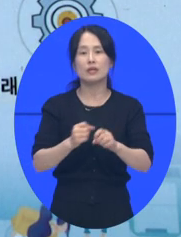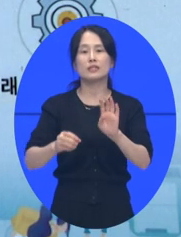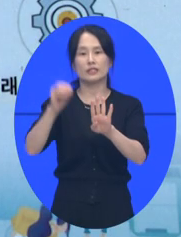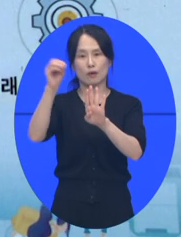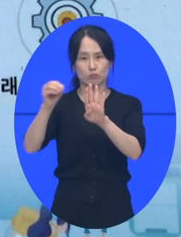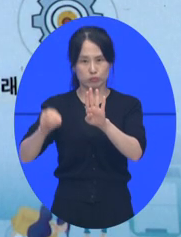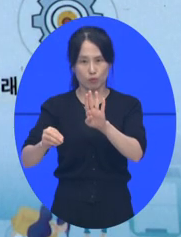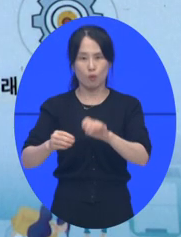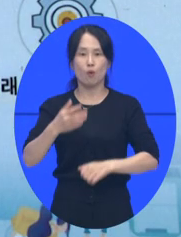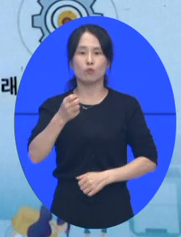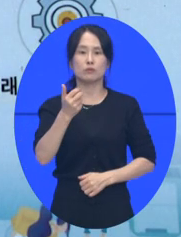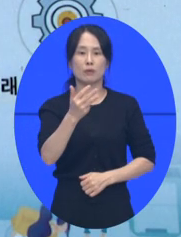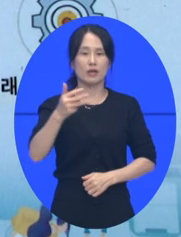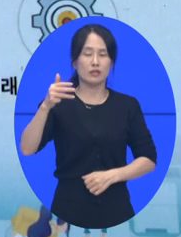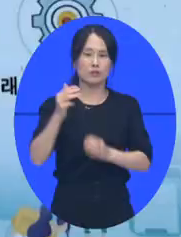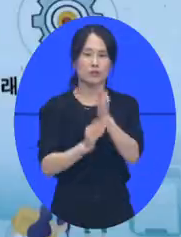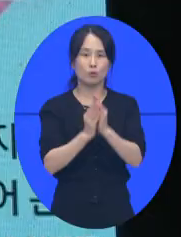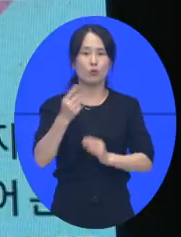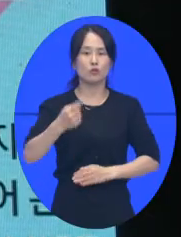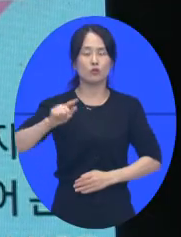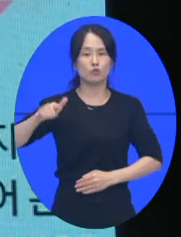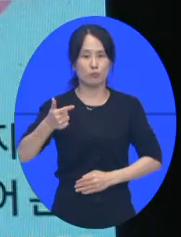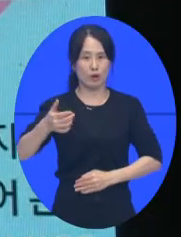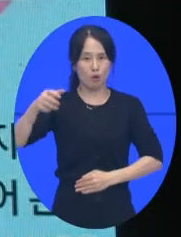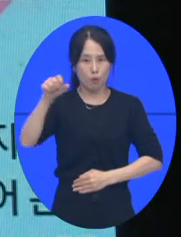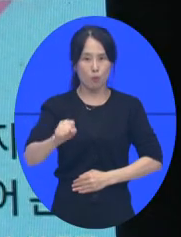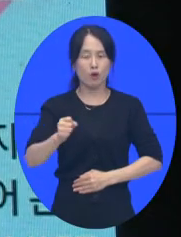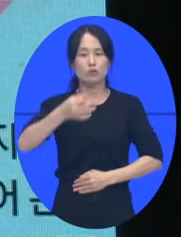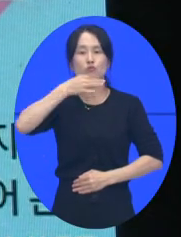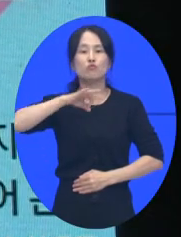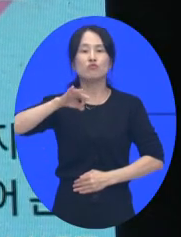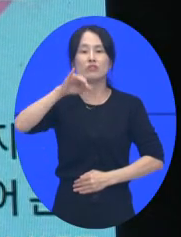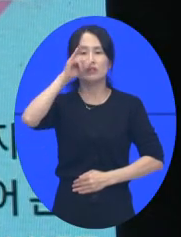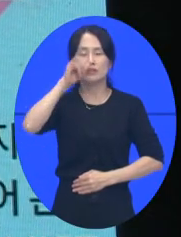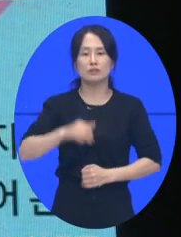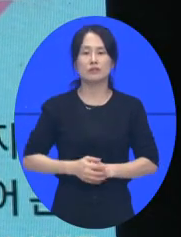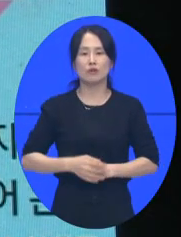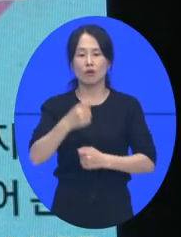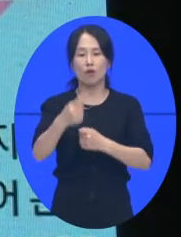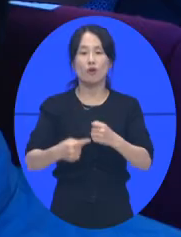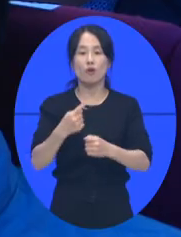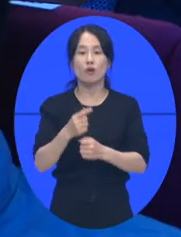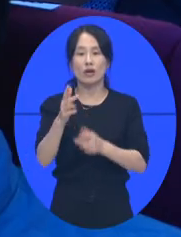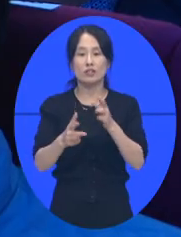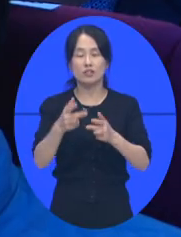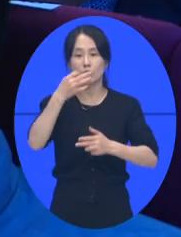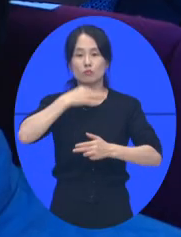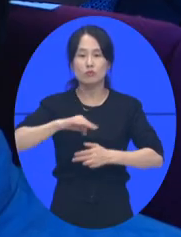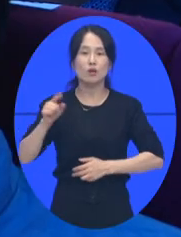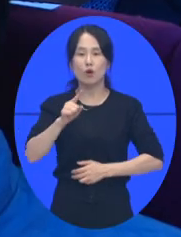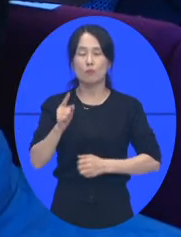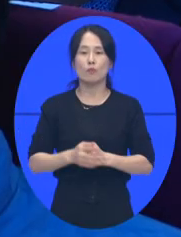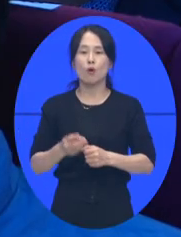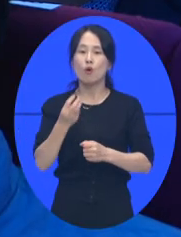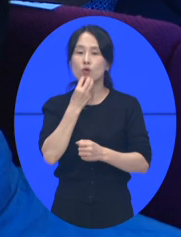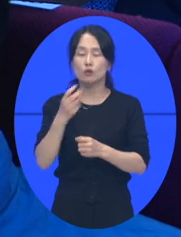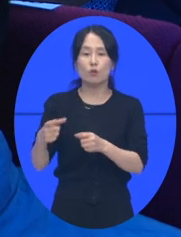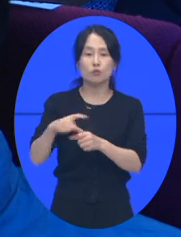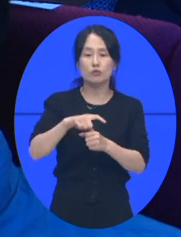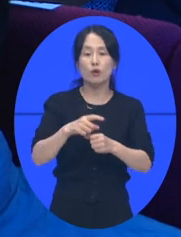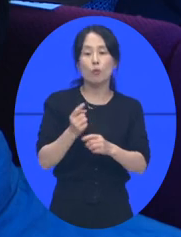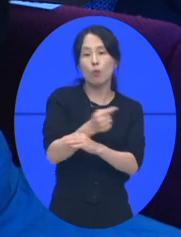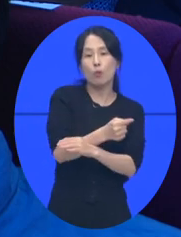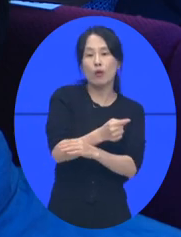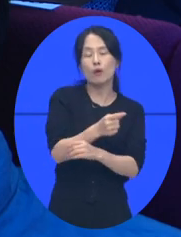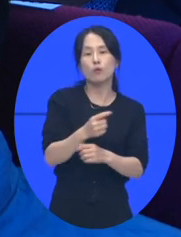달하는 98조 1,600억 원이 추가 발생할 뿐만 아니라 연관 사업의 파급 효과로 비수도권과의 동반 성장도 가능할